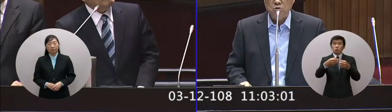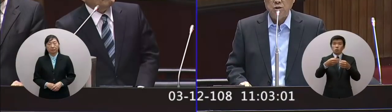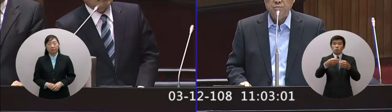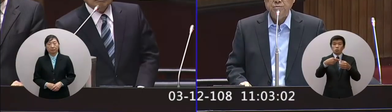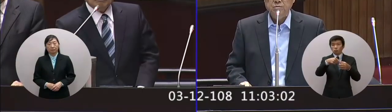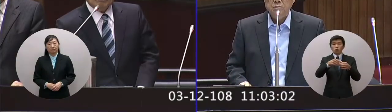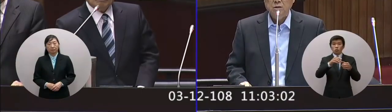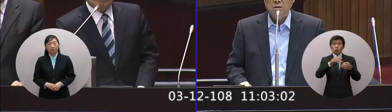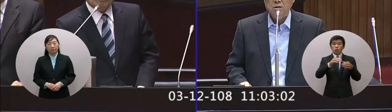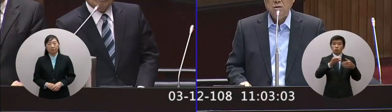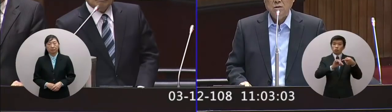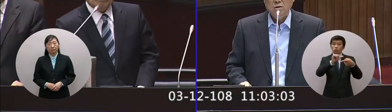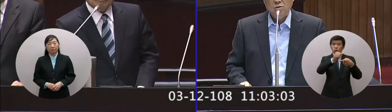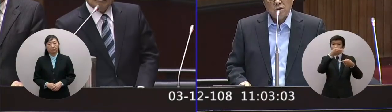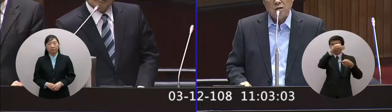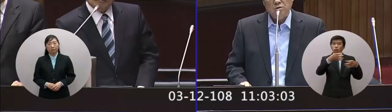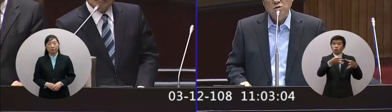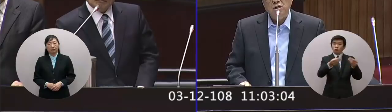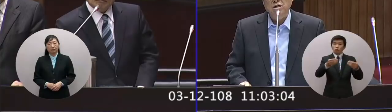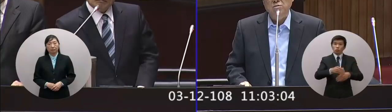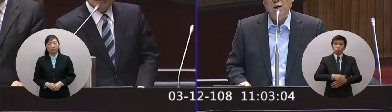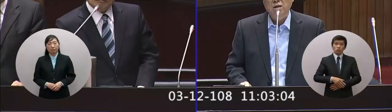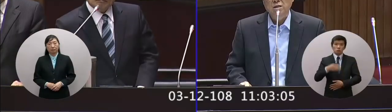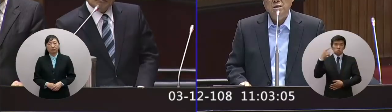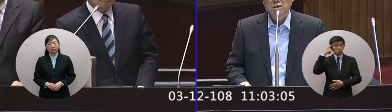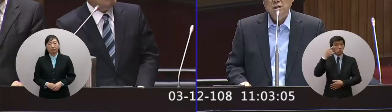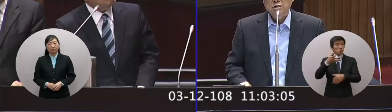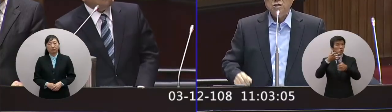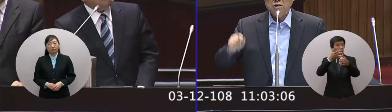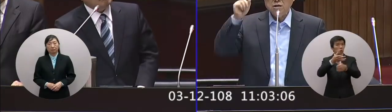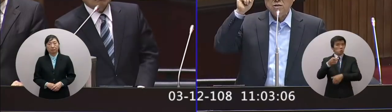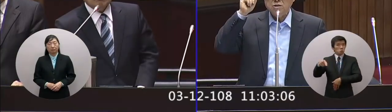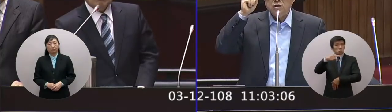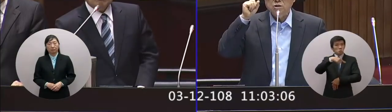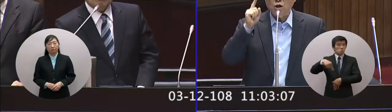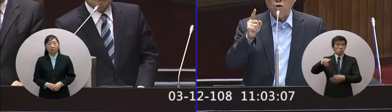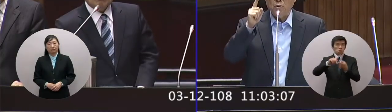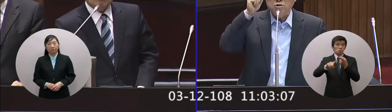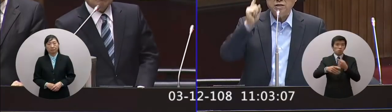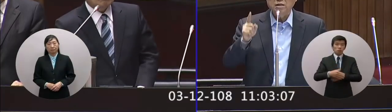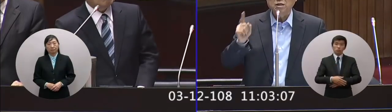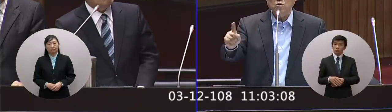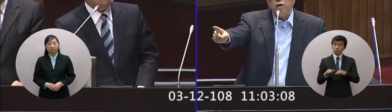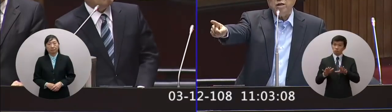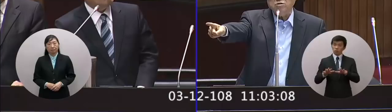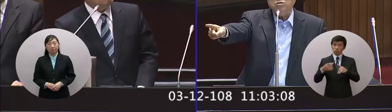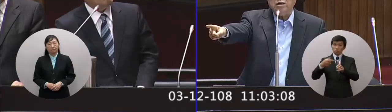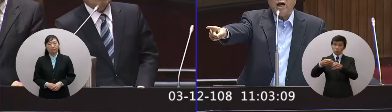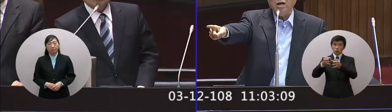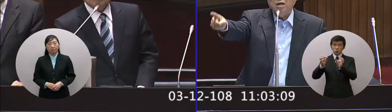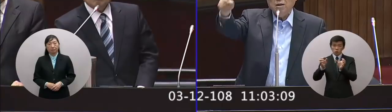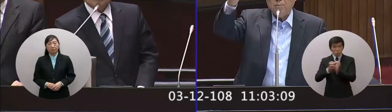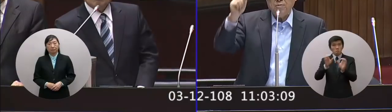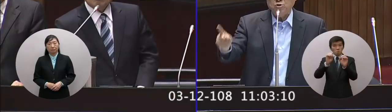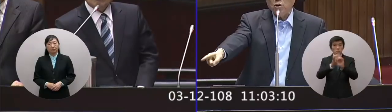那个营业税。院长，你觉得合理吗？今天教育部3声5令要求